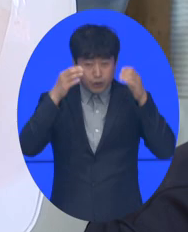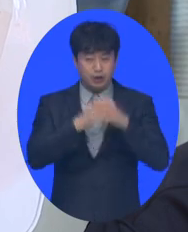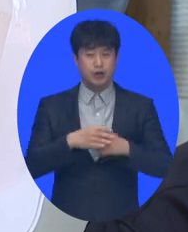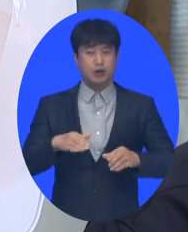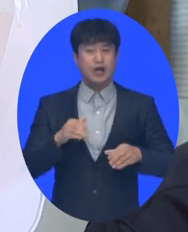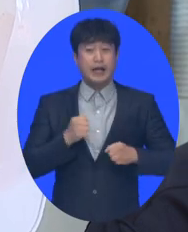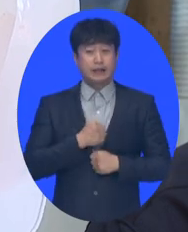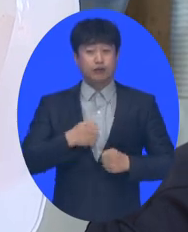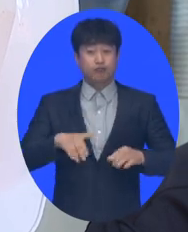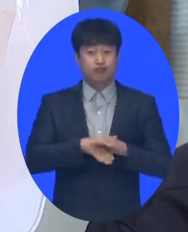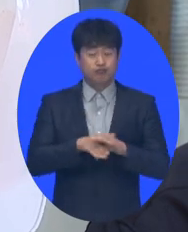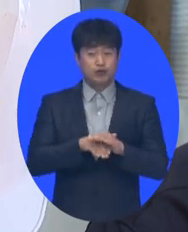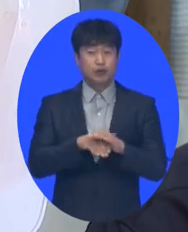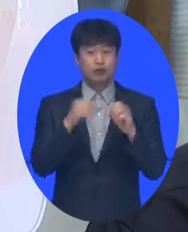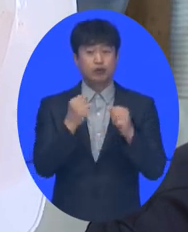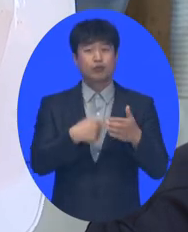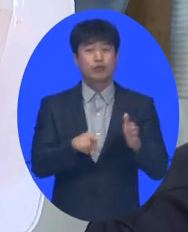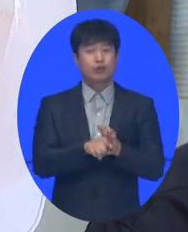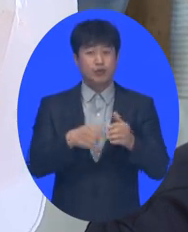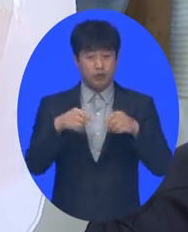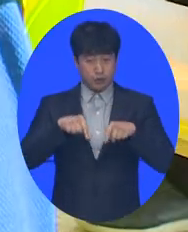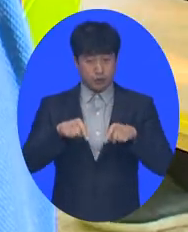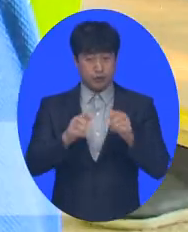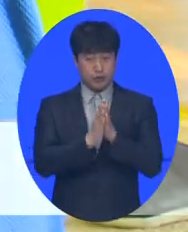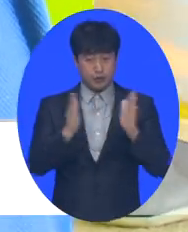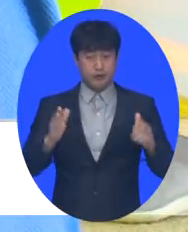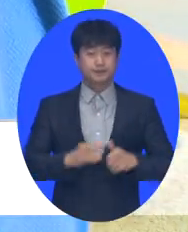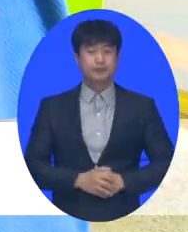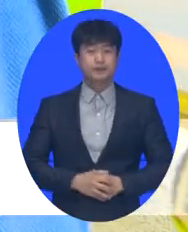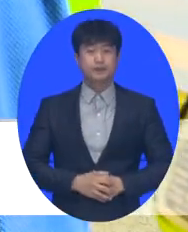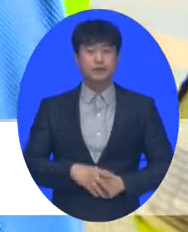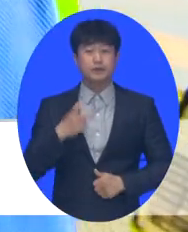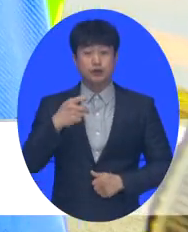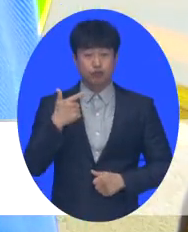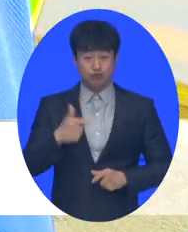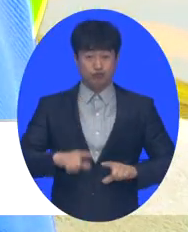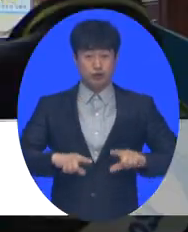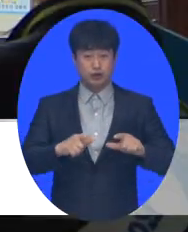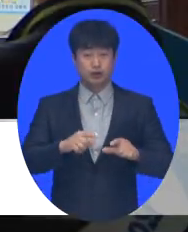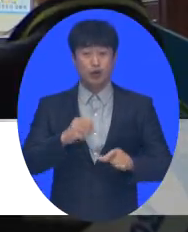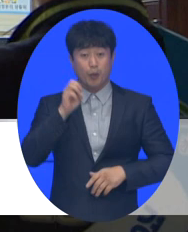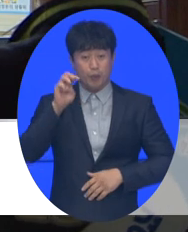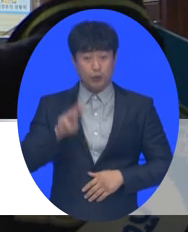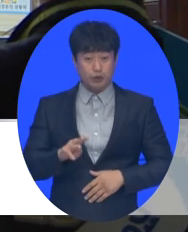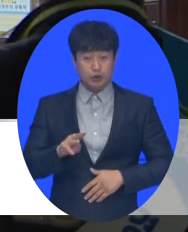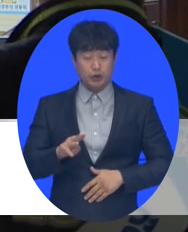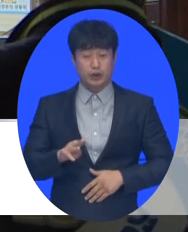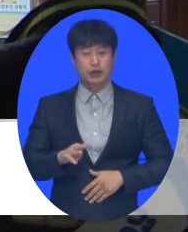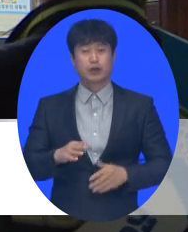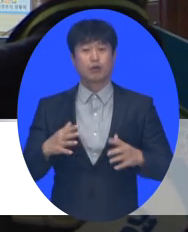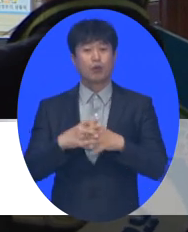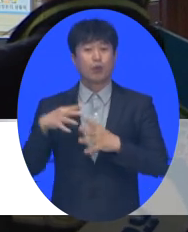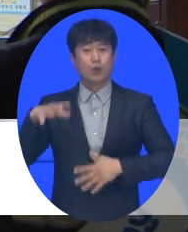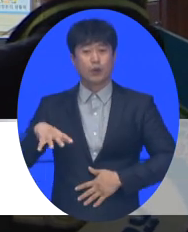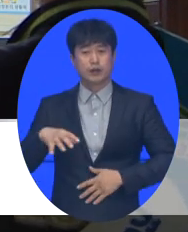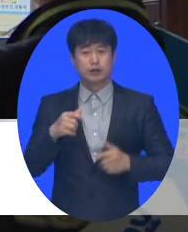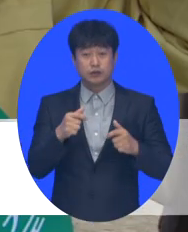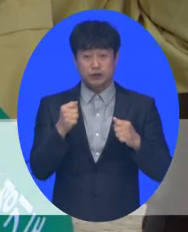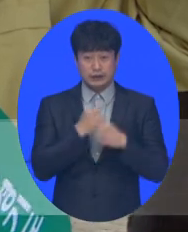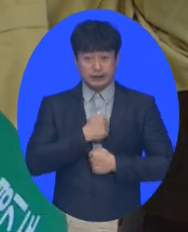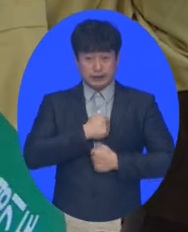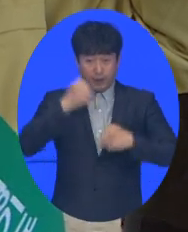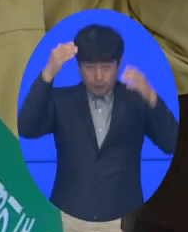안전문화 정착을 위한 컨설팅도 진행한 겁니다 16일 포천시 신축공사 현장에서는 안전대 착용 캠페인과